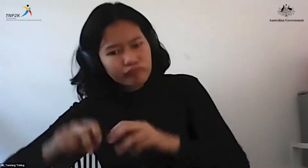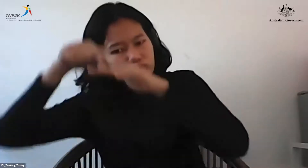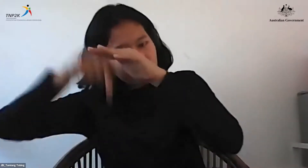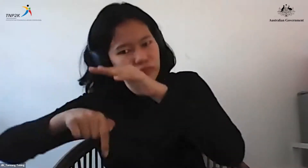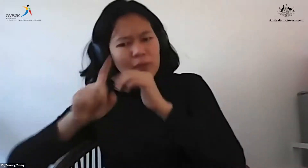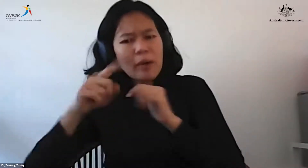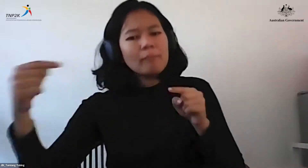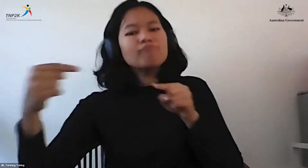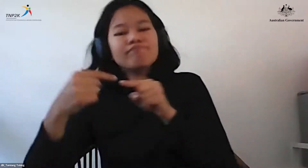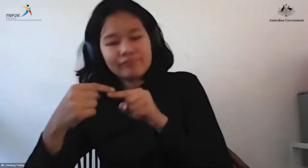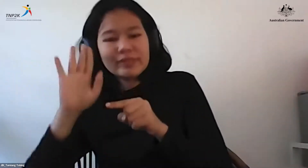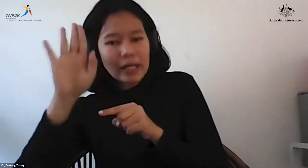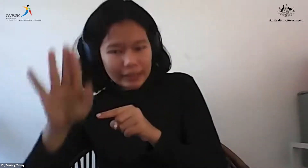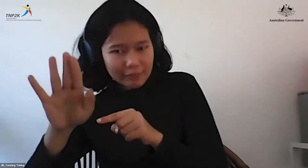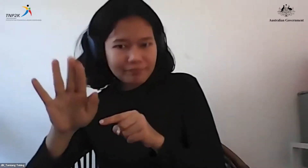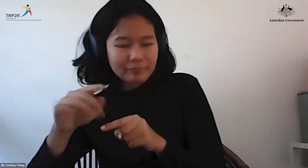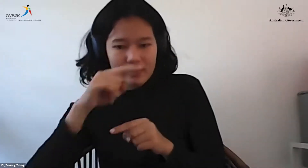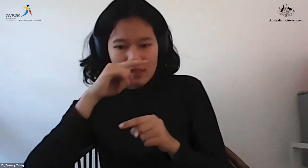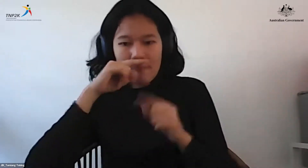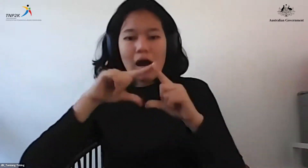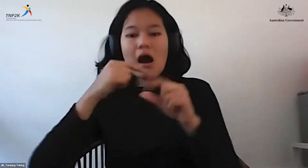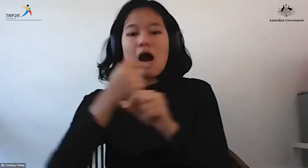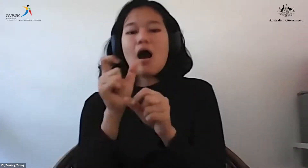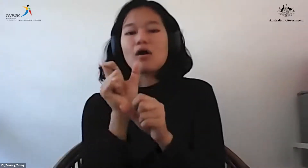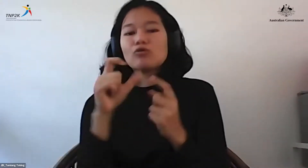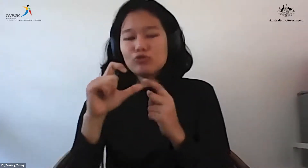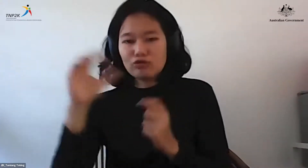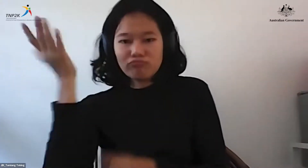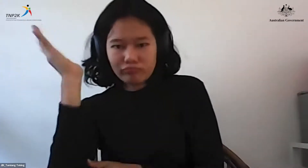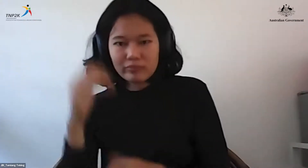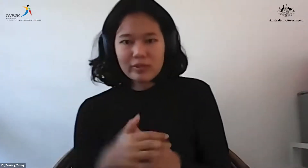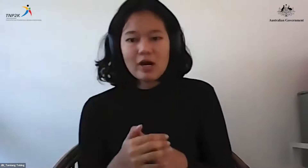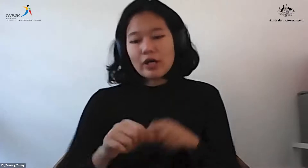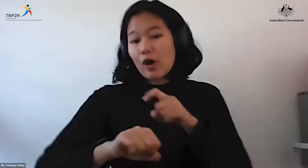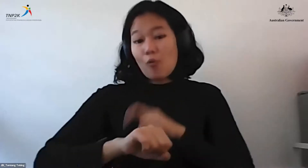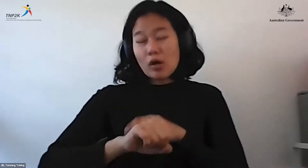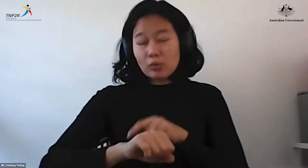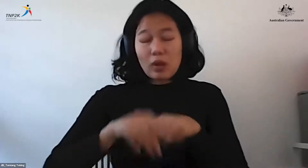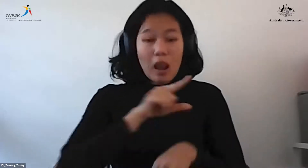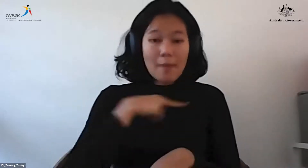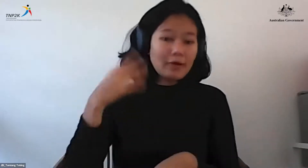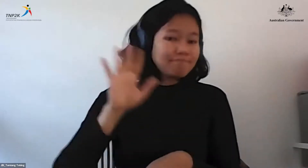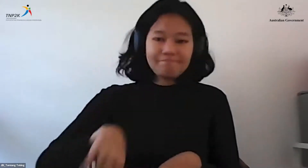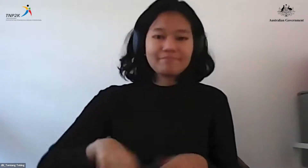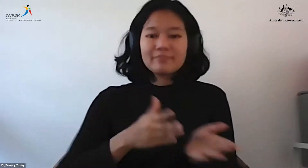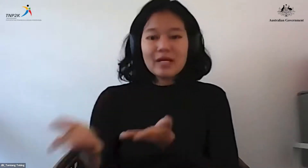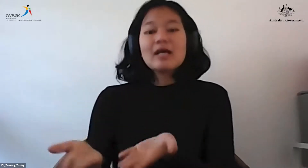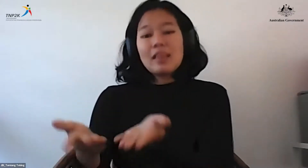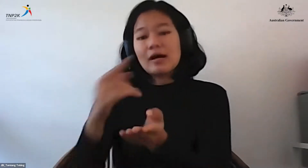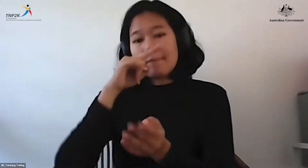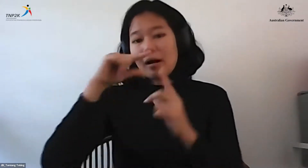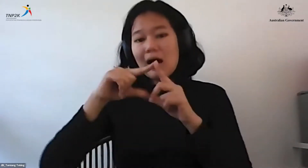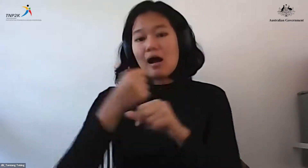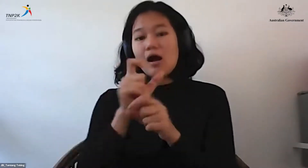nyambung dengan apa yang akan dibahas oleh Pak Agus Djoko Pitoyo. Jadi supaya tidak membuang waktu lebih lama, nah saya akan persilakan Pak Agus, tapi bagi